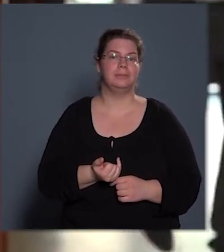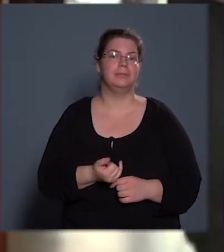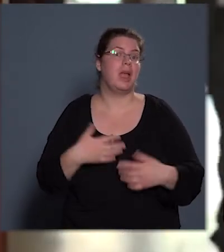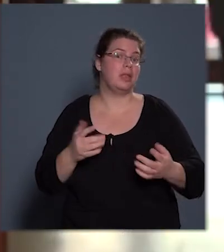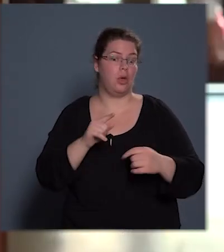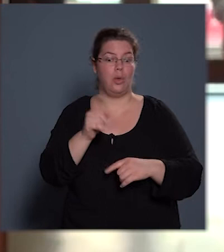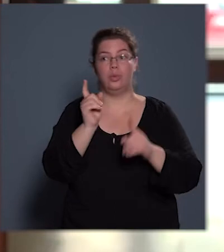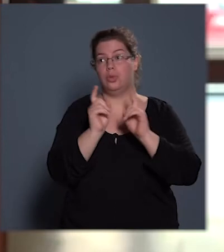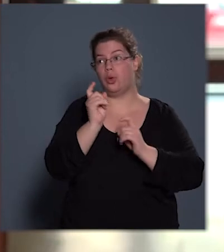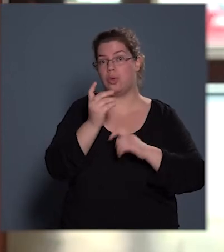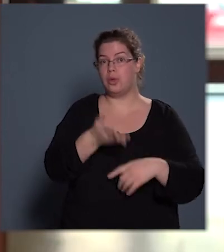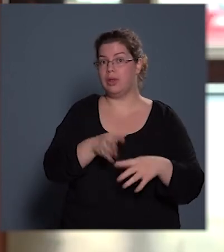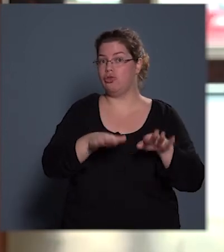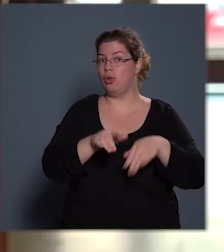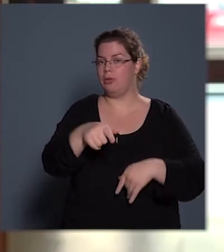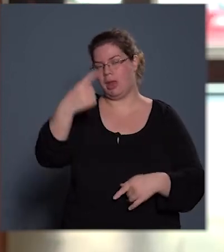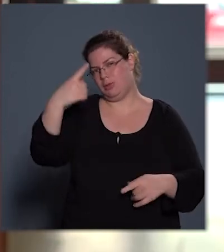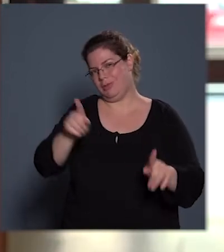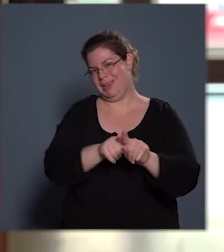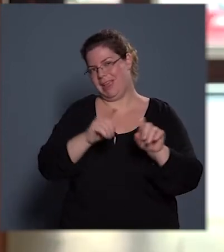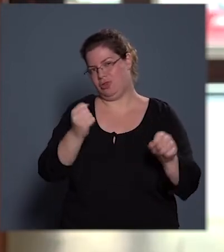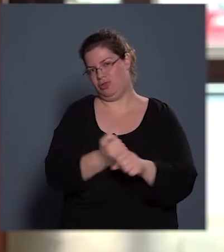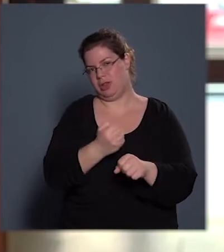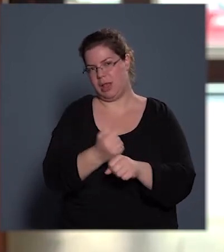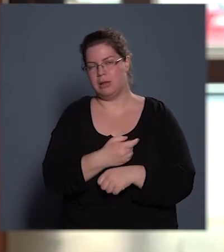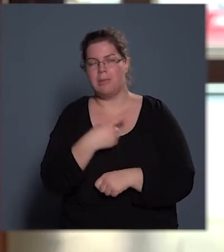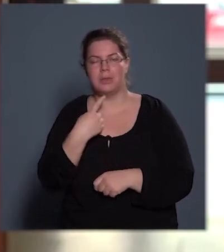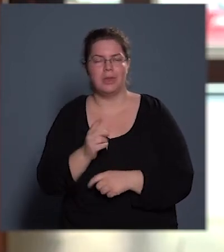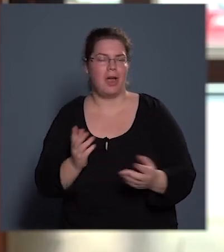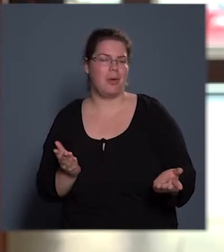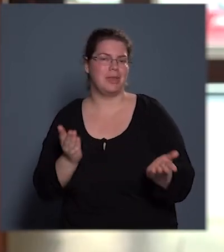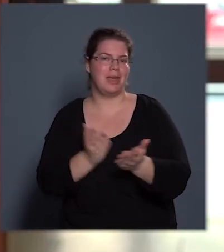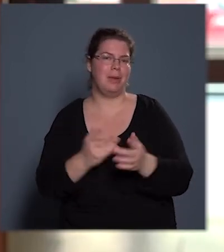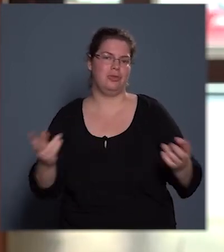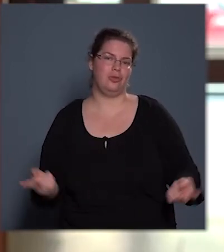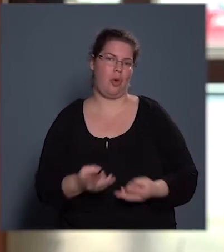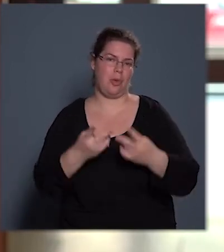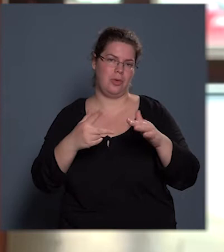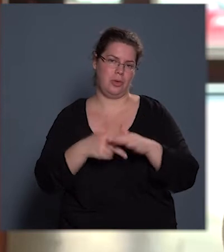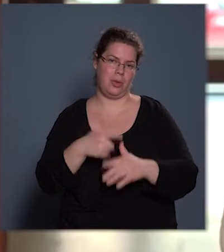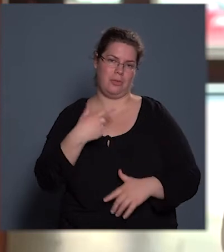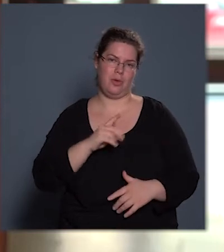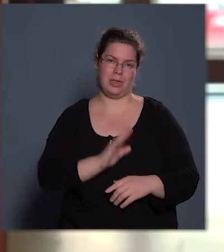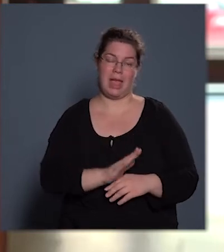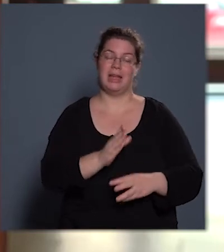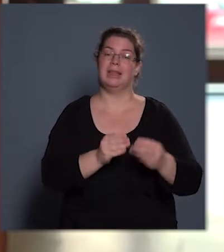hát ő úgy gondolta, hogy Soroksáron tud egy ilyet csinálni, mondjuk ahhoz képest könnyű dolga volt neki, mert nagyon sok